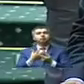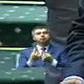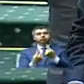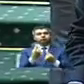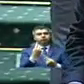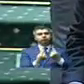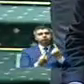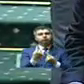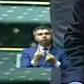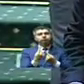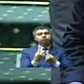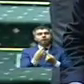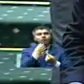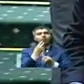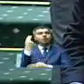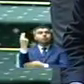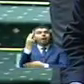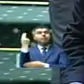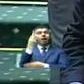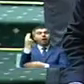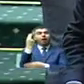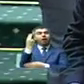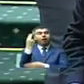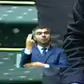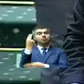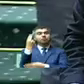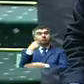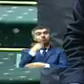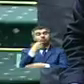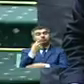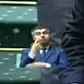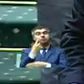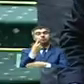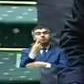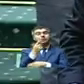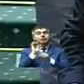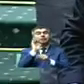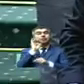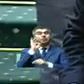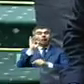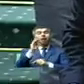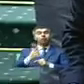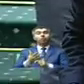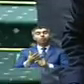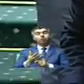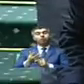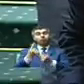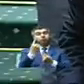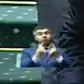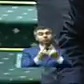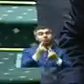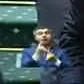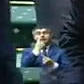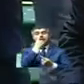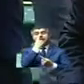إلى التعليم العالي في بلادنا، وأقصد جامعة عبد الملك السعدي بالشمال